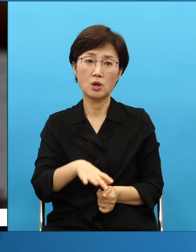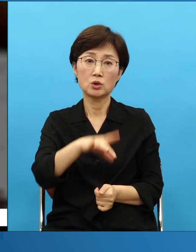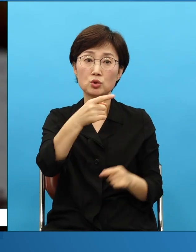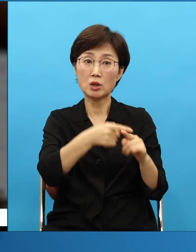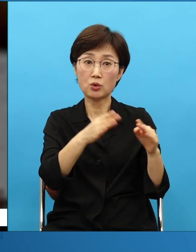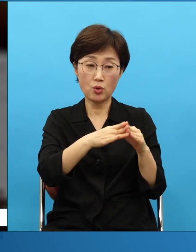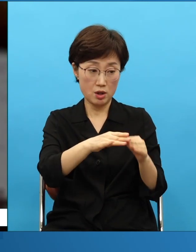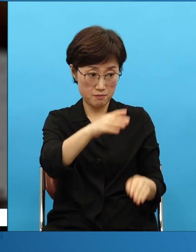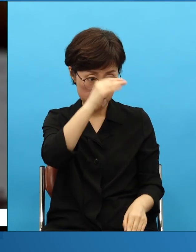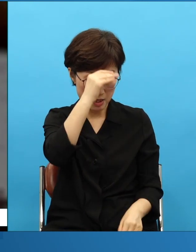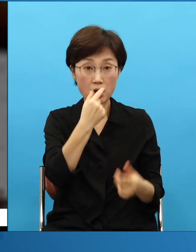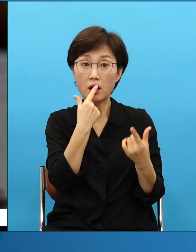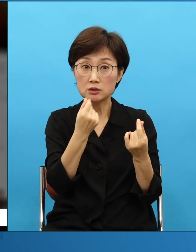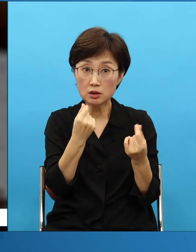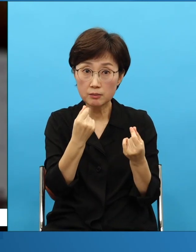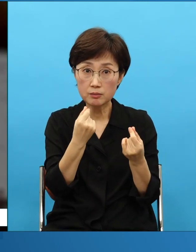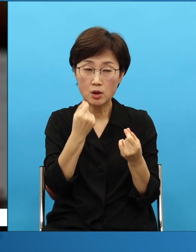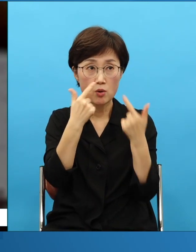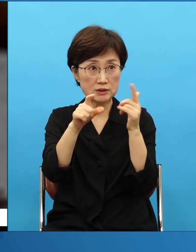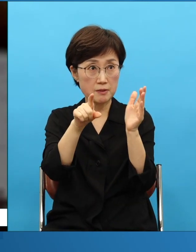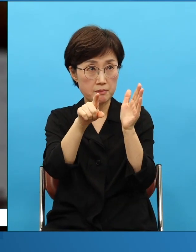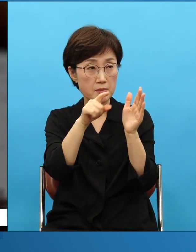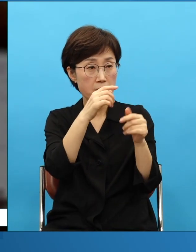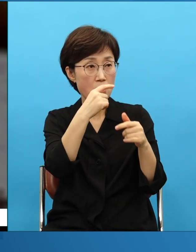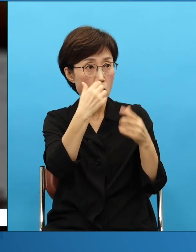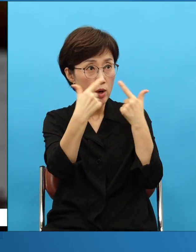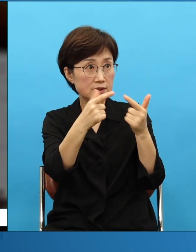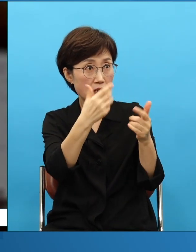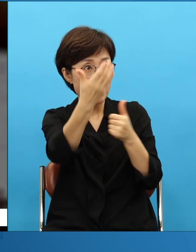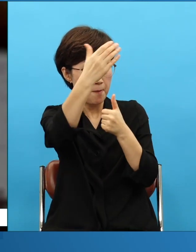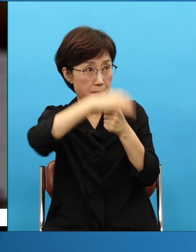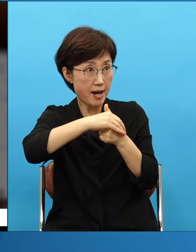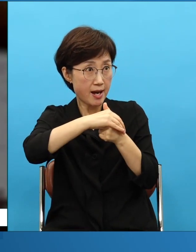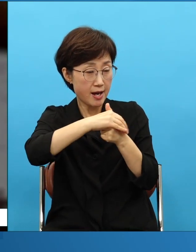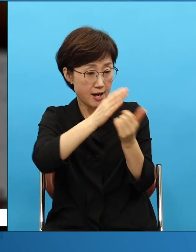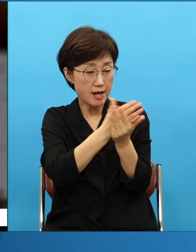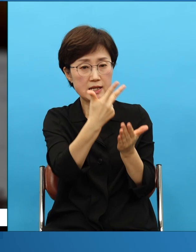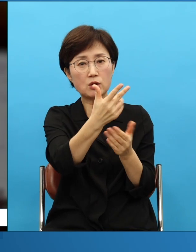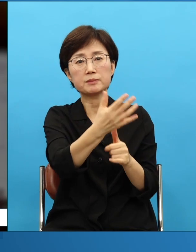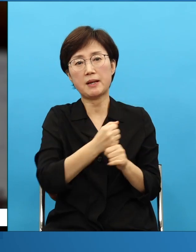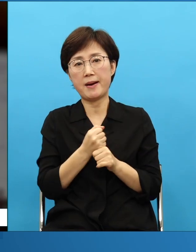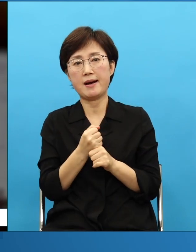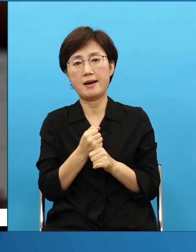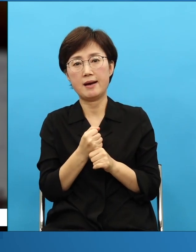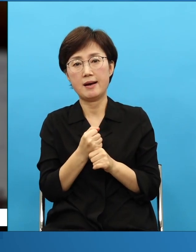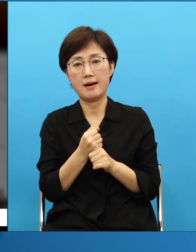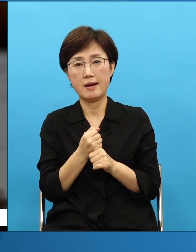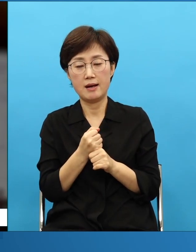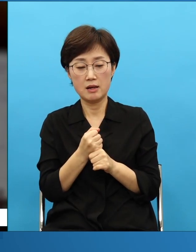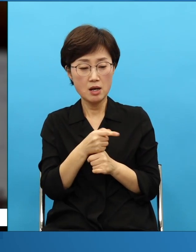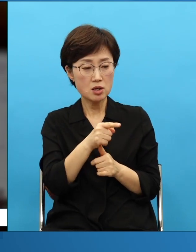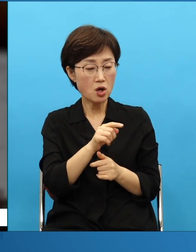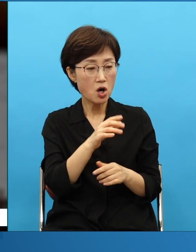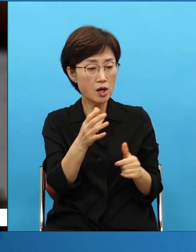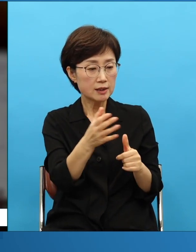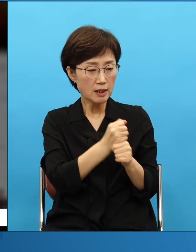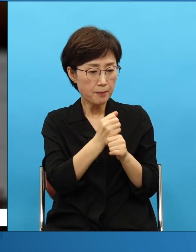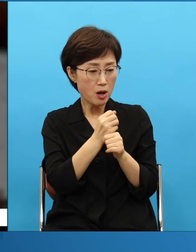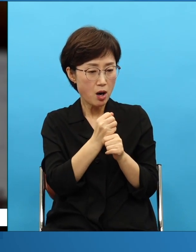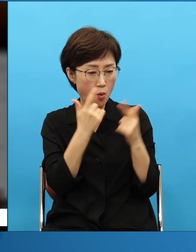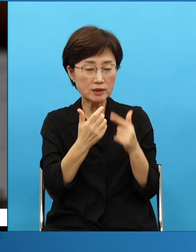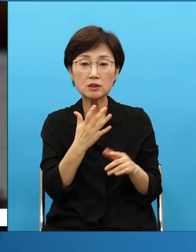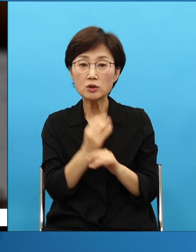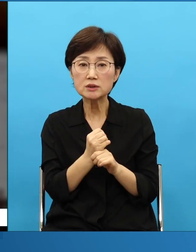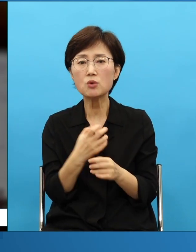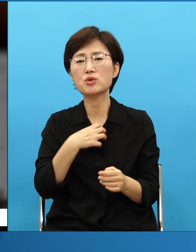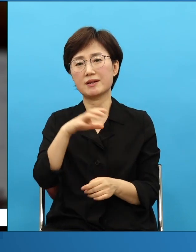산업인들처럼 하나님이 주신 확실한 미션 7가지를 잡으라고 말하며 이 응답은 모두 위기 때 왔음을 기억하고